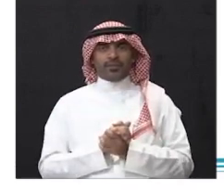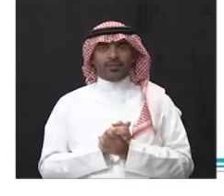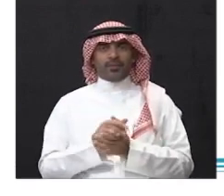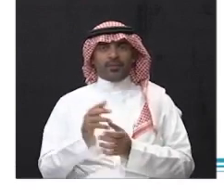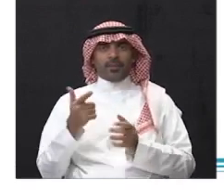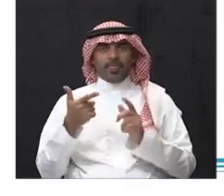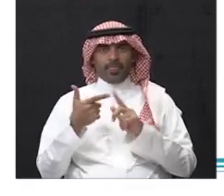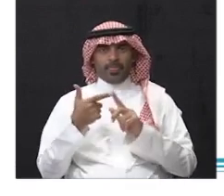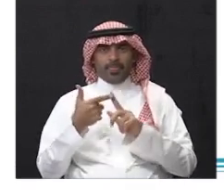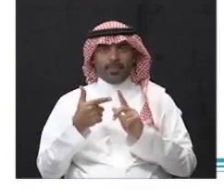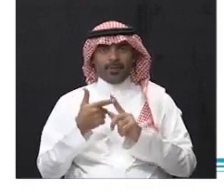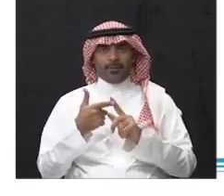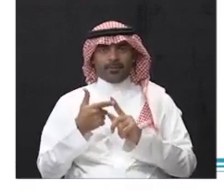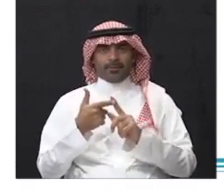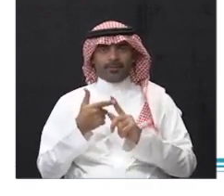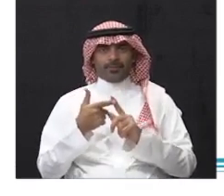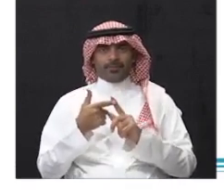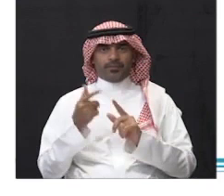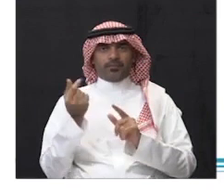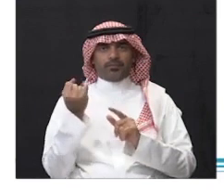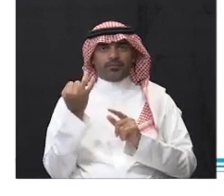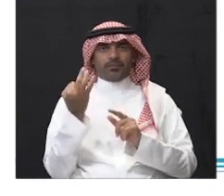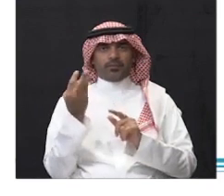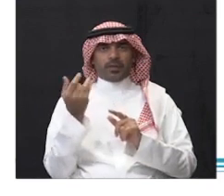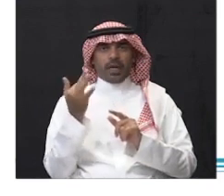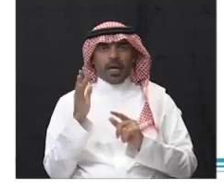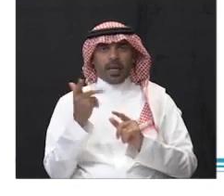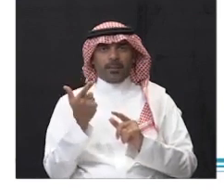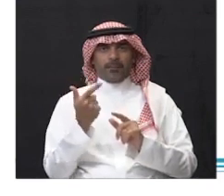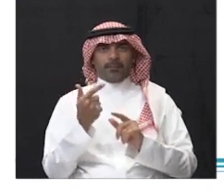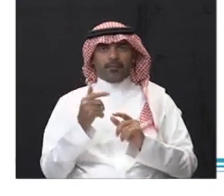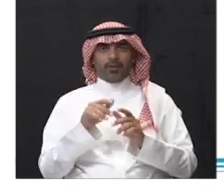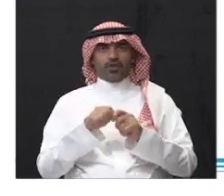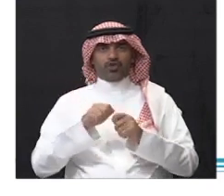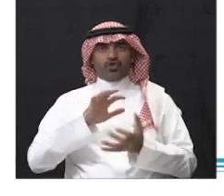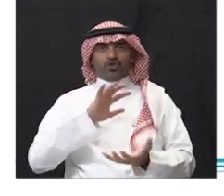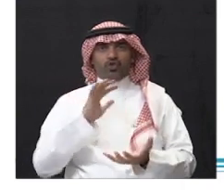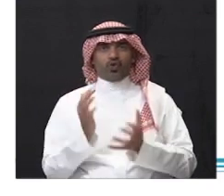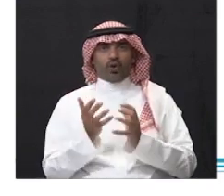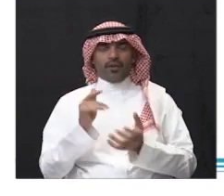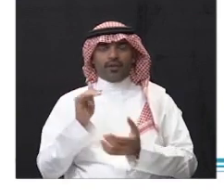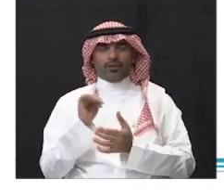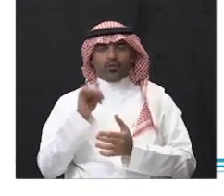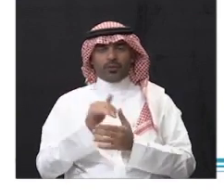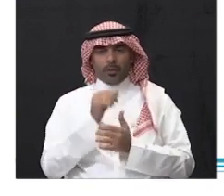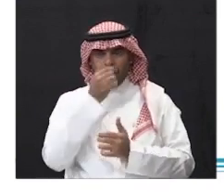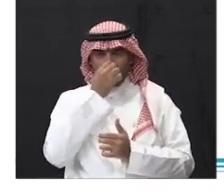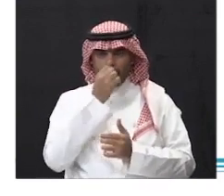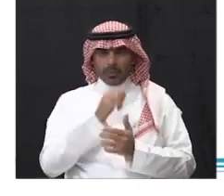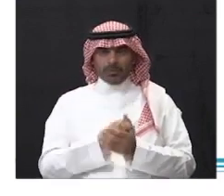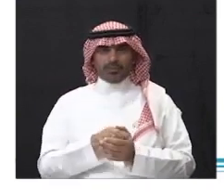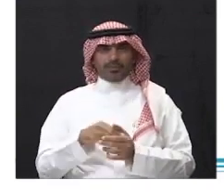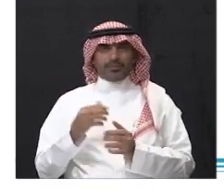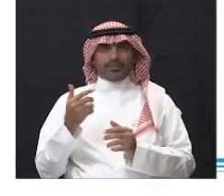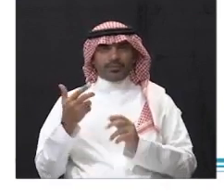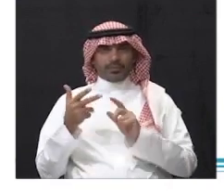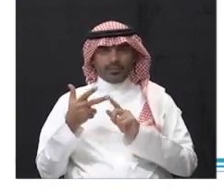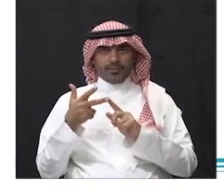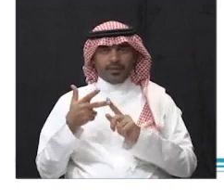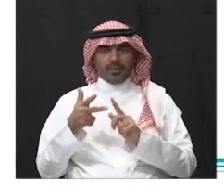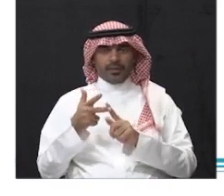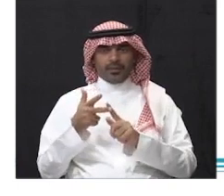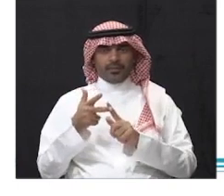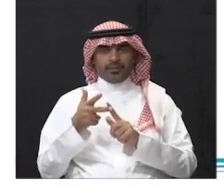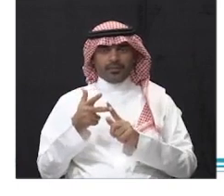ثانياً، تعداد أنواع الكشوف الجغرافية. ثالثاً، تصميم خريطة مفاهيم لدوافع